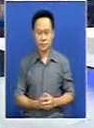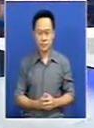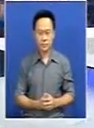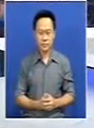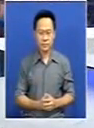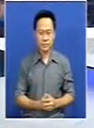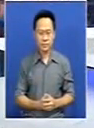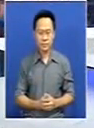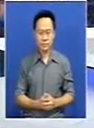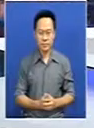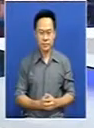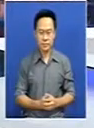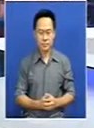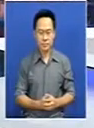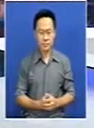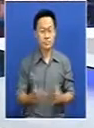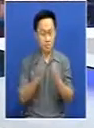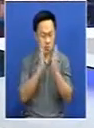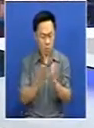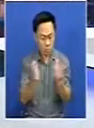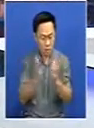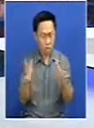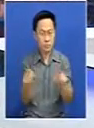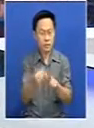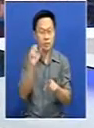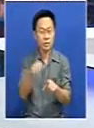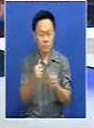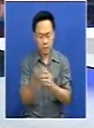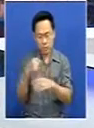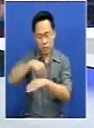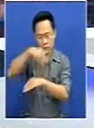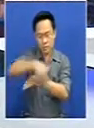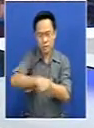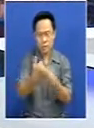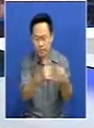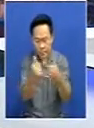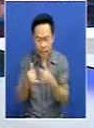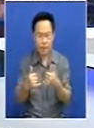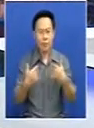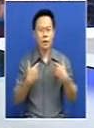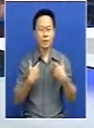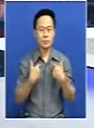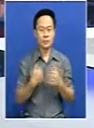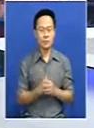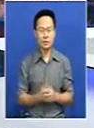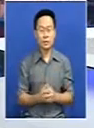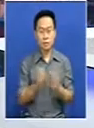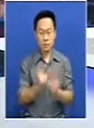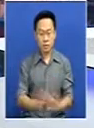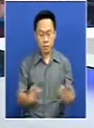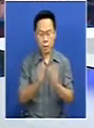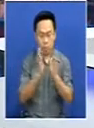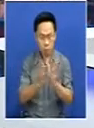ขอบคุณครับ ค่ะ คนเยอะเหมือนเคยนะฮะคือช่วงเย็นแบบนี้อากาศไม่ร้อนด้วย ค นก็จะหนาแน่นแต่ว่าต้องระวังกันนิดนึงคนเยอะ